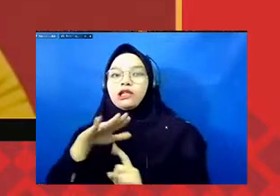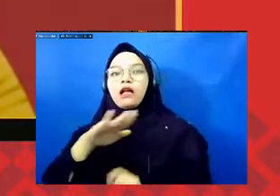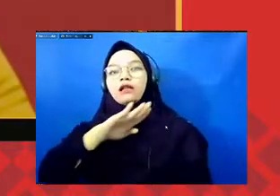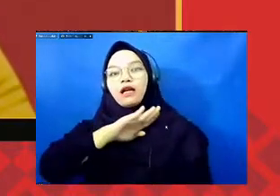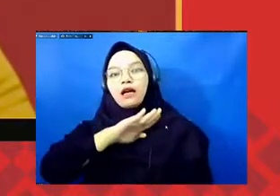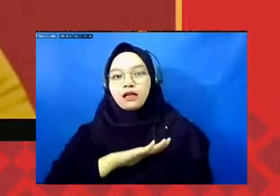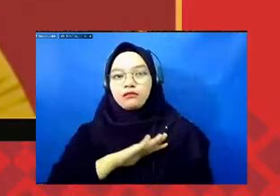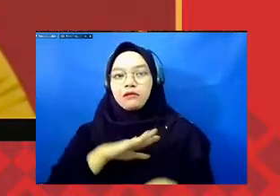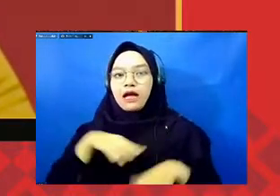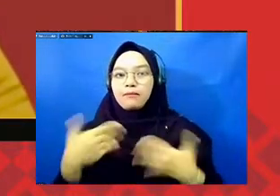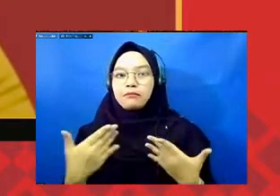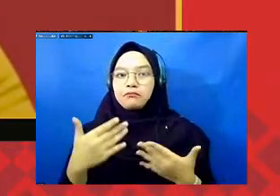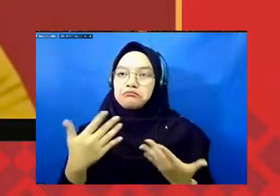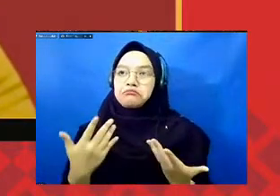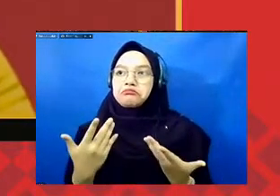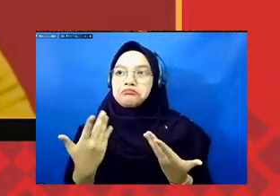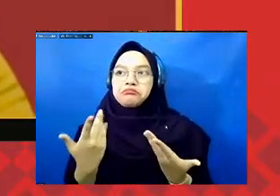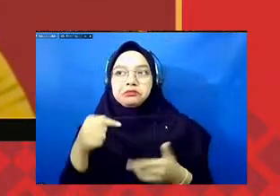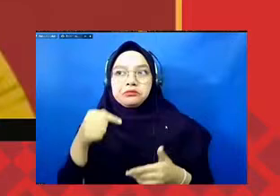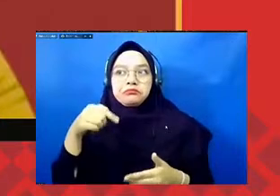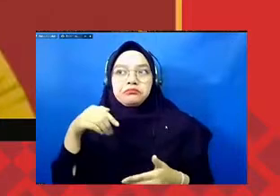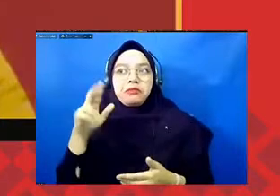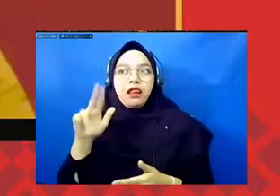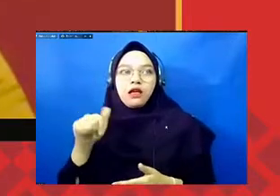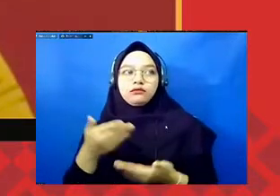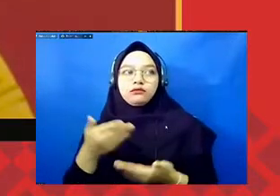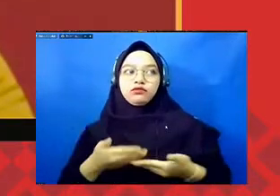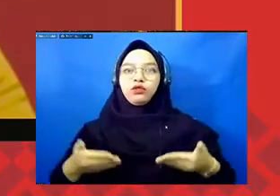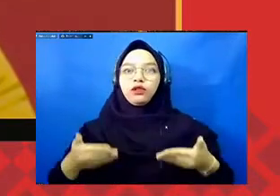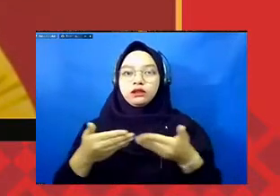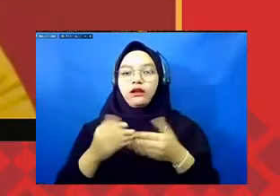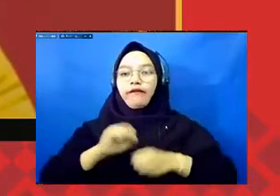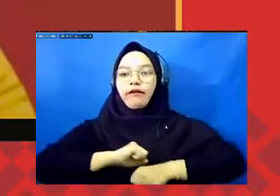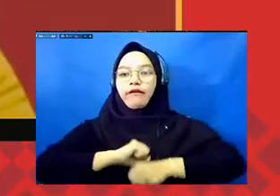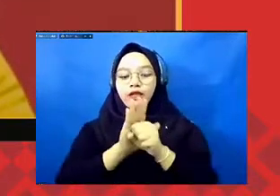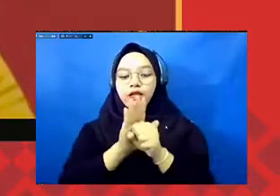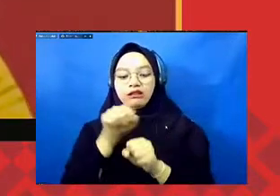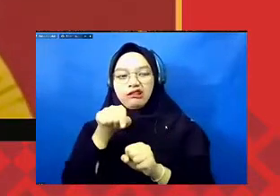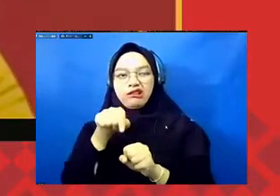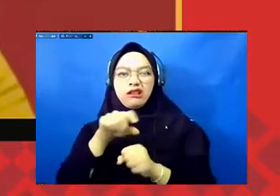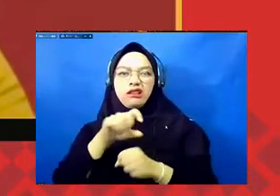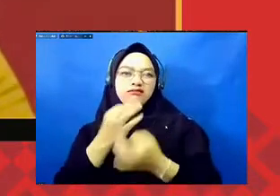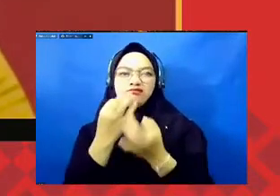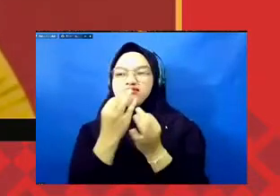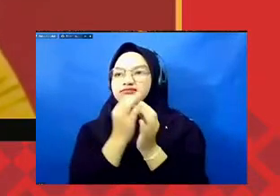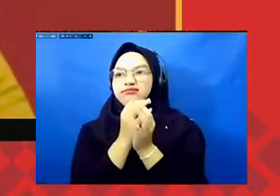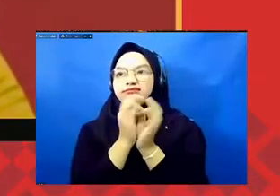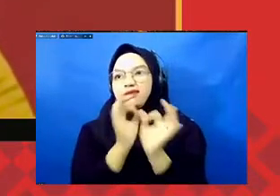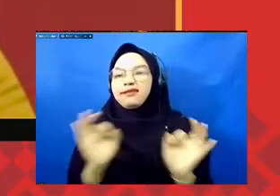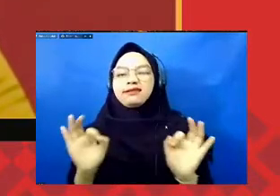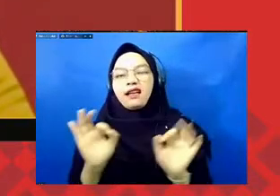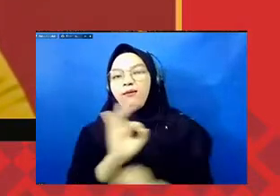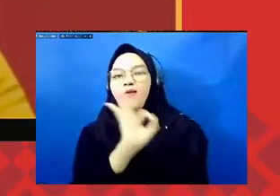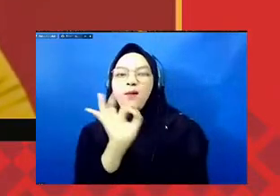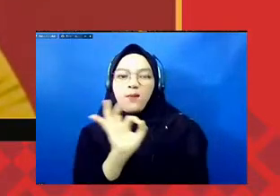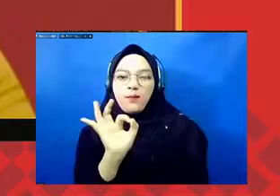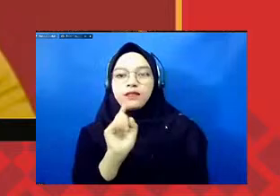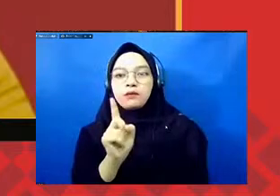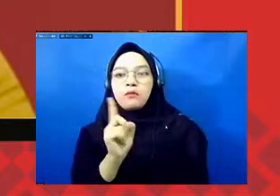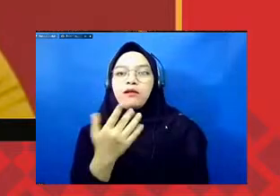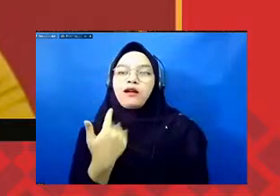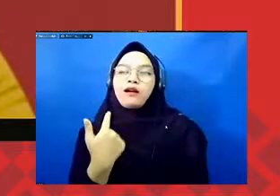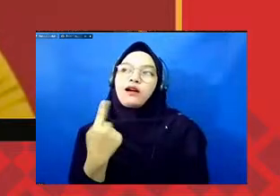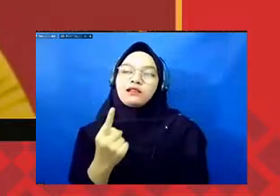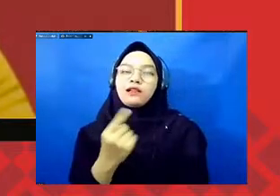apalagi di tengah kondisi COVID ini ya, yang masih belum kita selesaikan, karena masih banyak beberapa